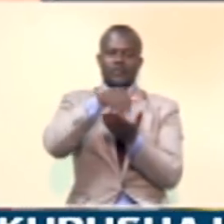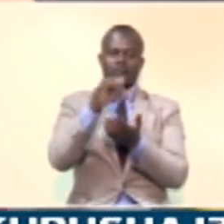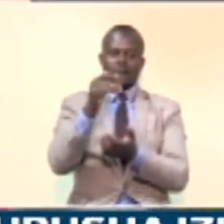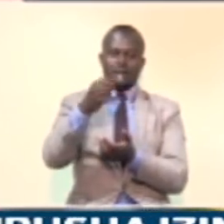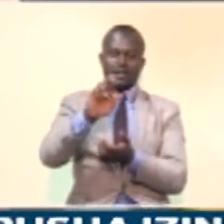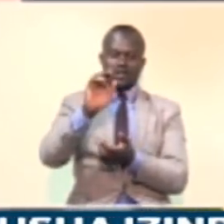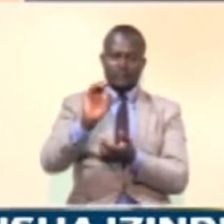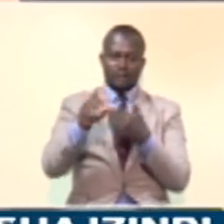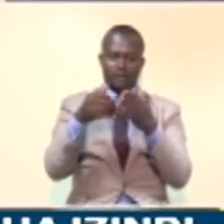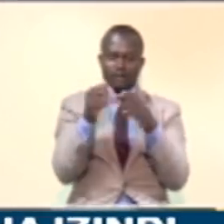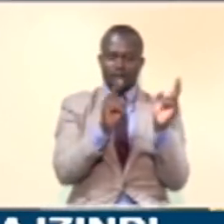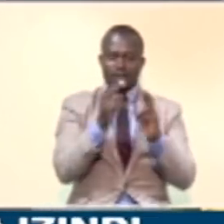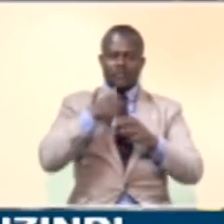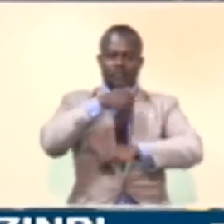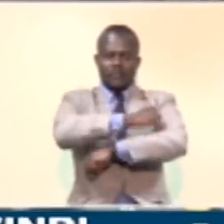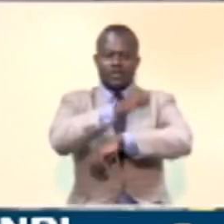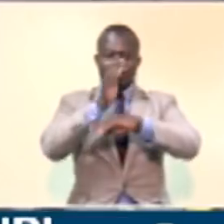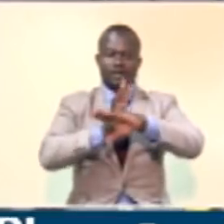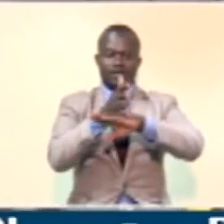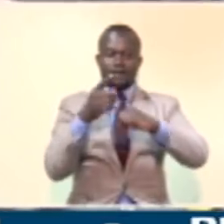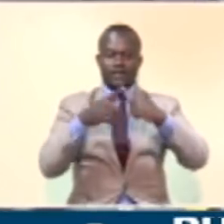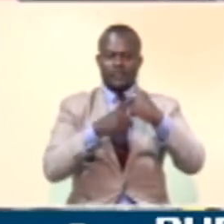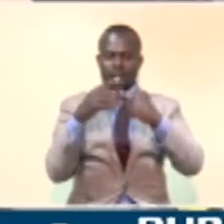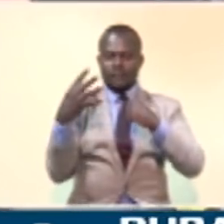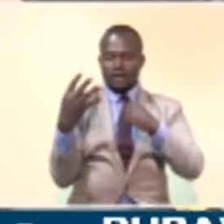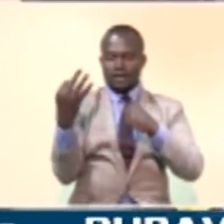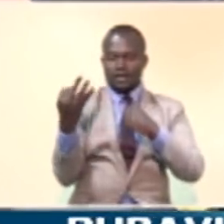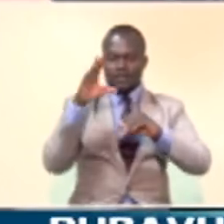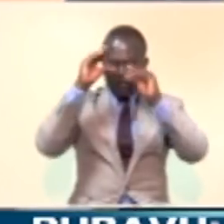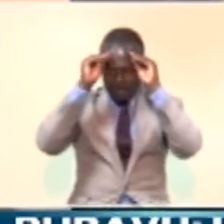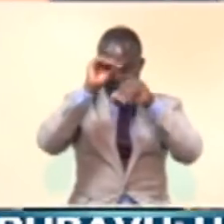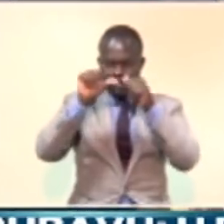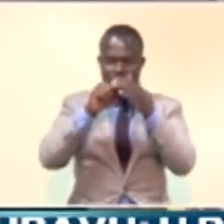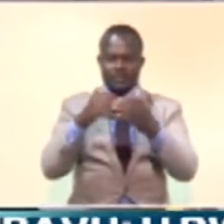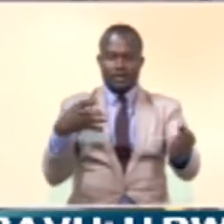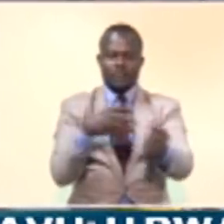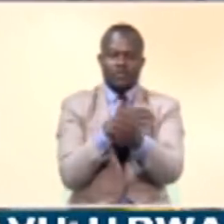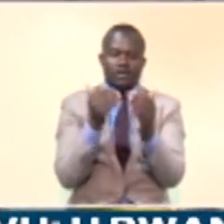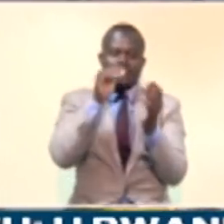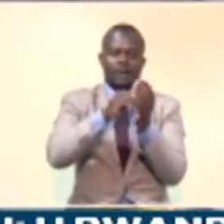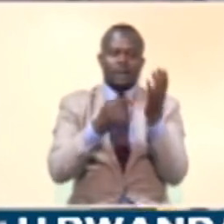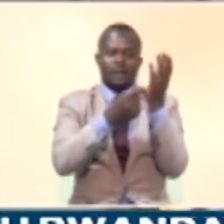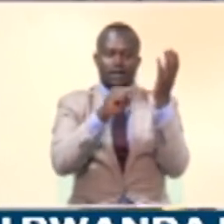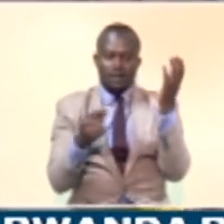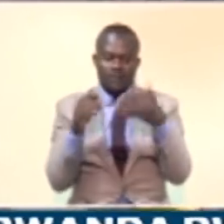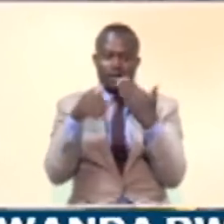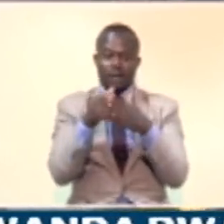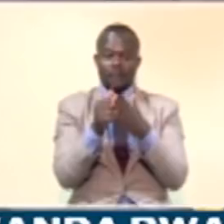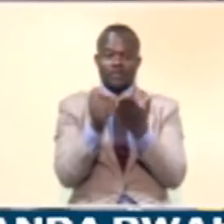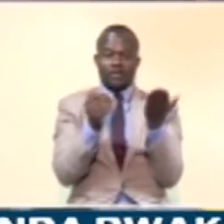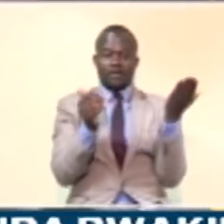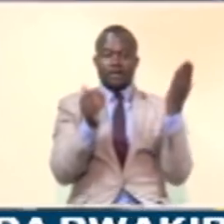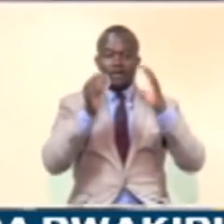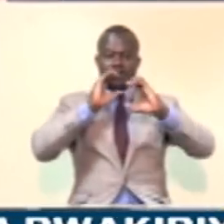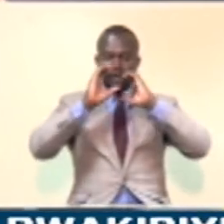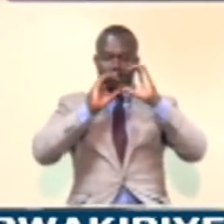Tumba gisanganywe abanyeshuri bagera kuri 643 biga ibijyanye n'ingufu zisubira, ikoranabuhanga, elektronike